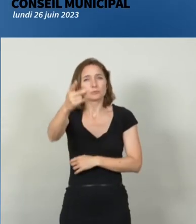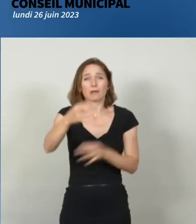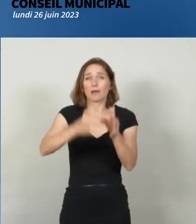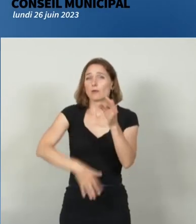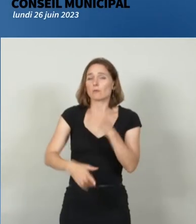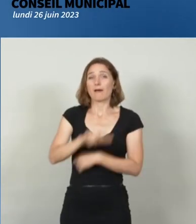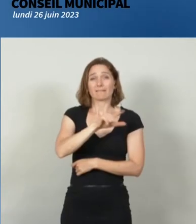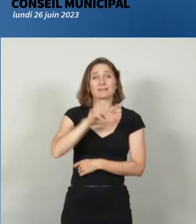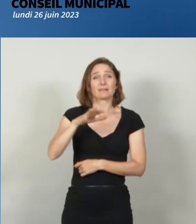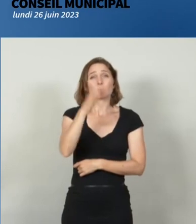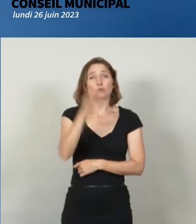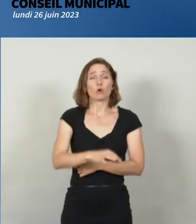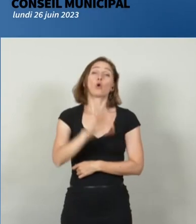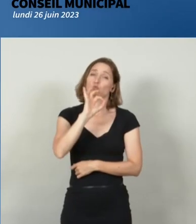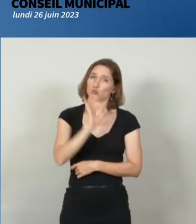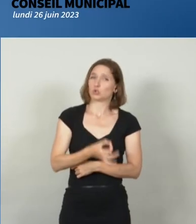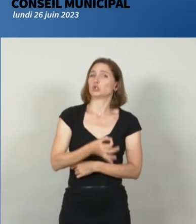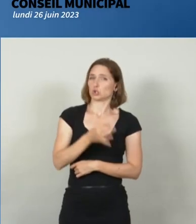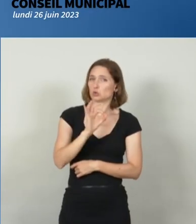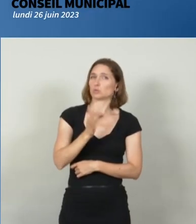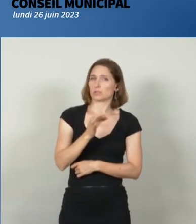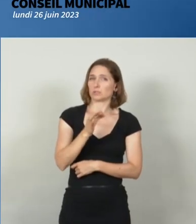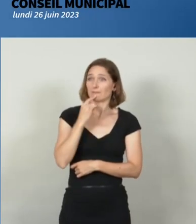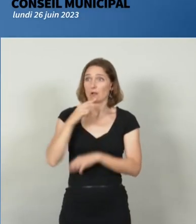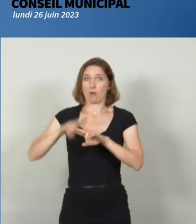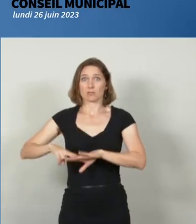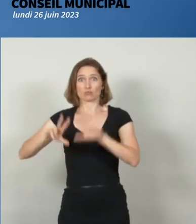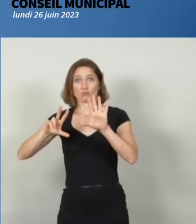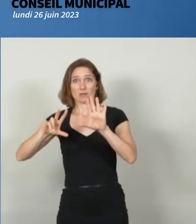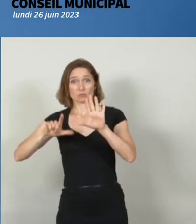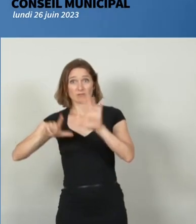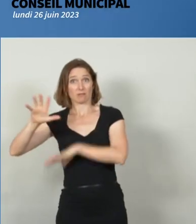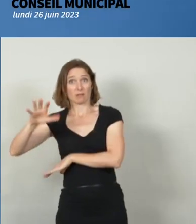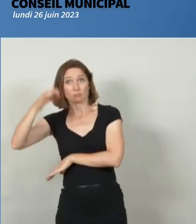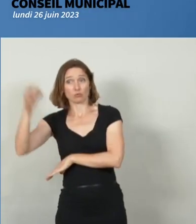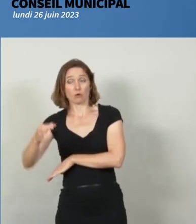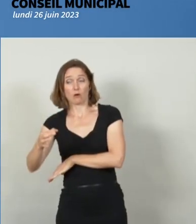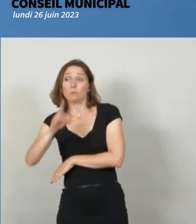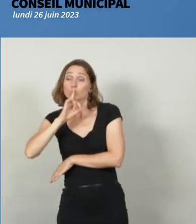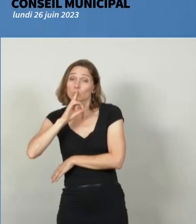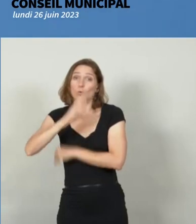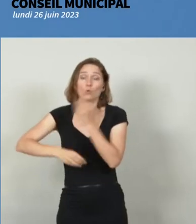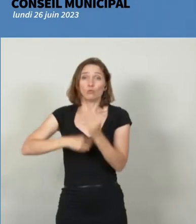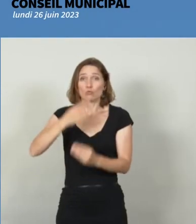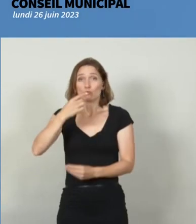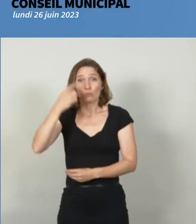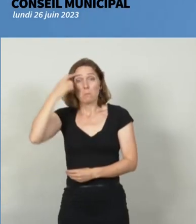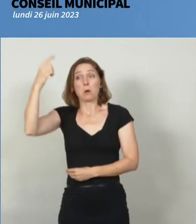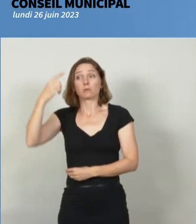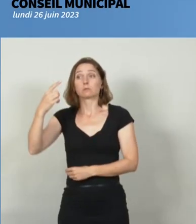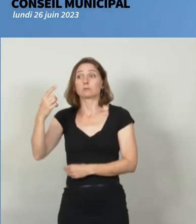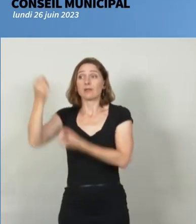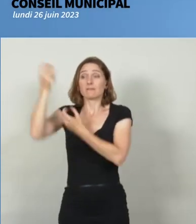disent tout à fait oui plutôt ça veut dire que 75 % soit n'ont pas d'avis soit pense que ça n'a servi à rien en